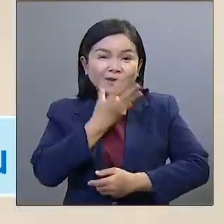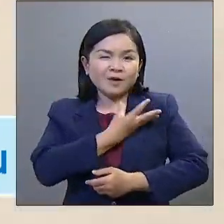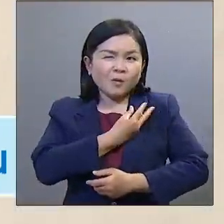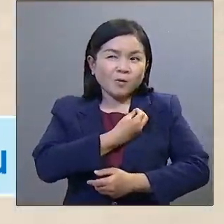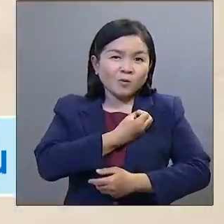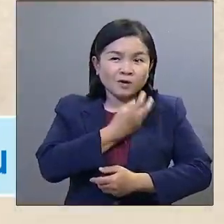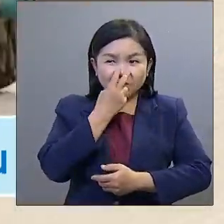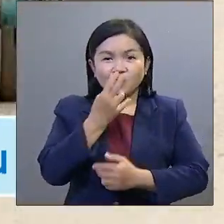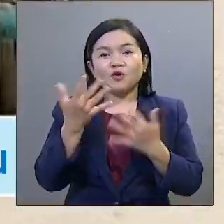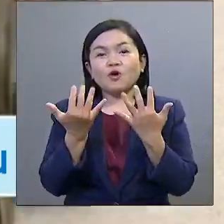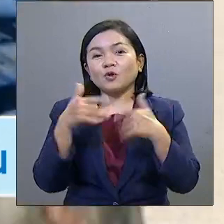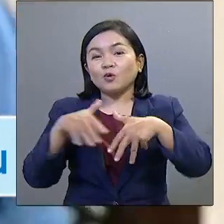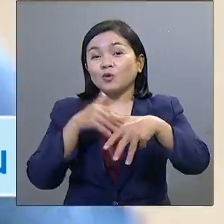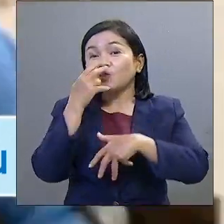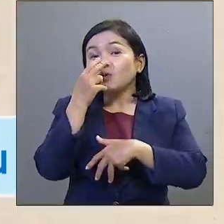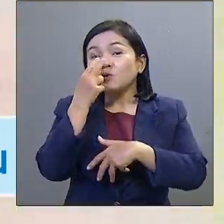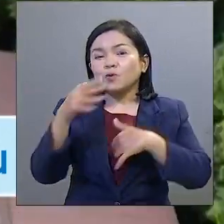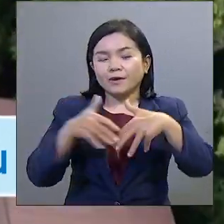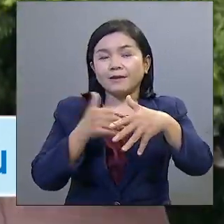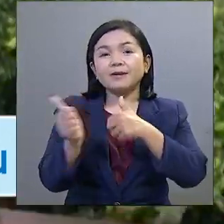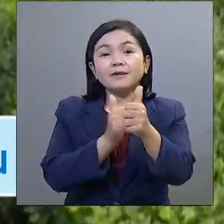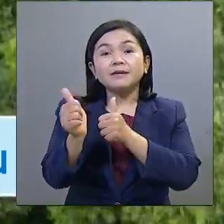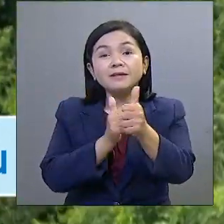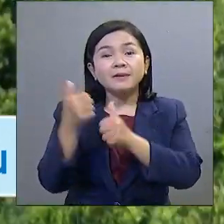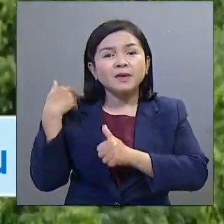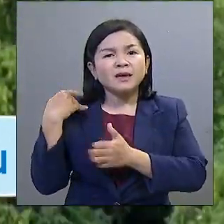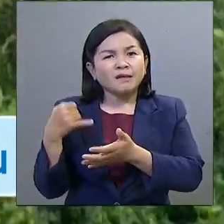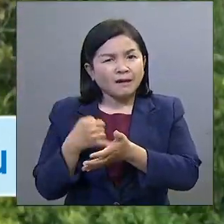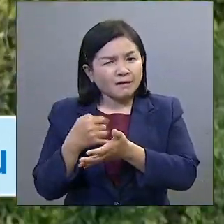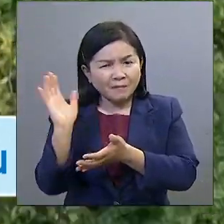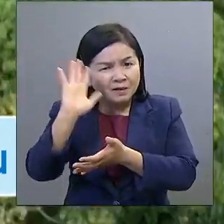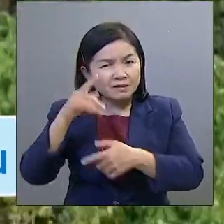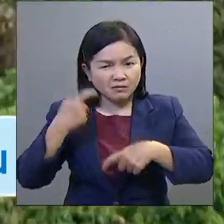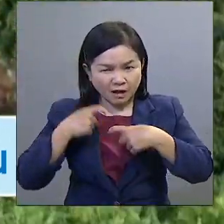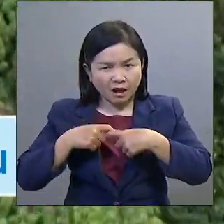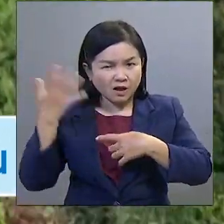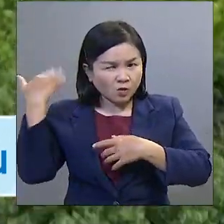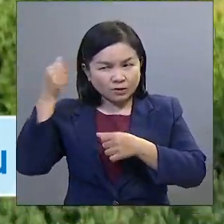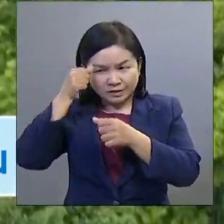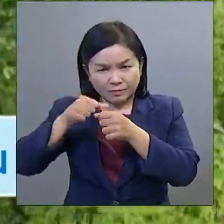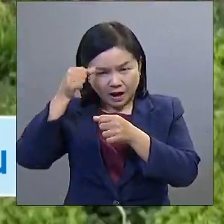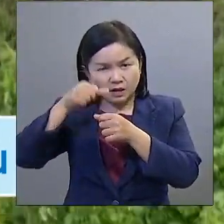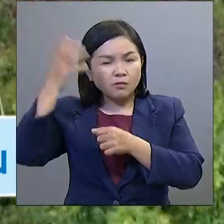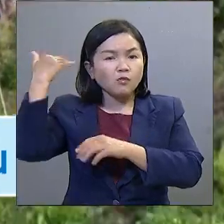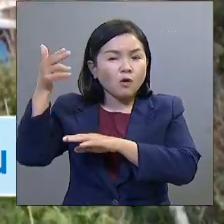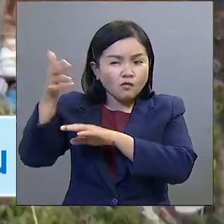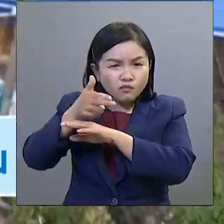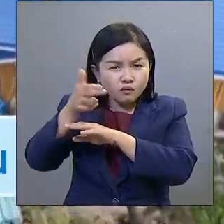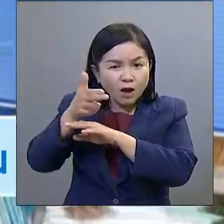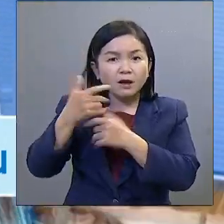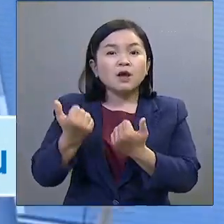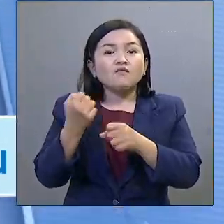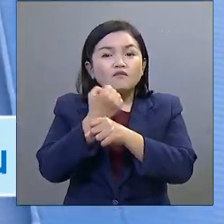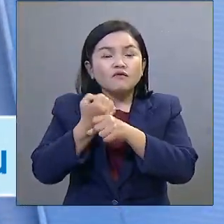ารอชมการแข่งขันกันอย่างคึกคักเลยล่ะค่ะ ไม่ง่ายนะผมบอกก่อนตอนนั้นผมไปถ่ายรายการกับน้องกะทิอ่ะคือไปถ่ายแค่